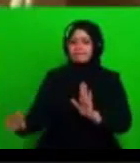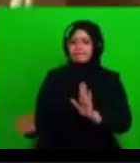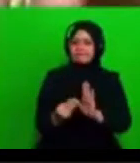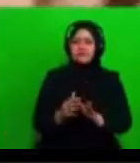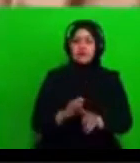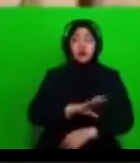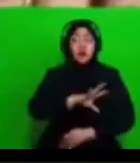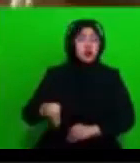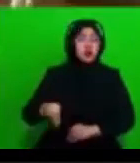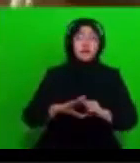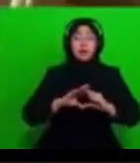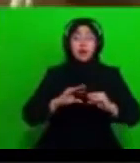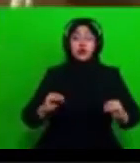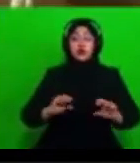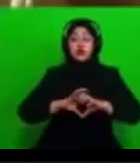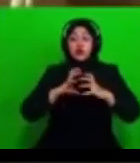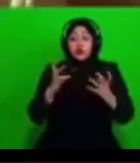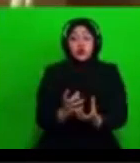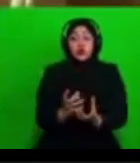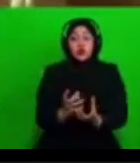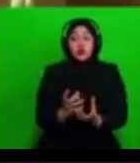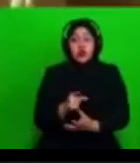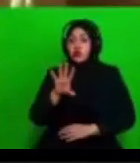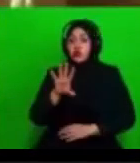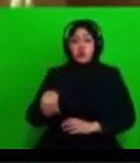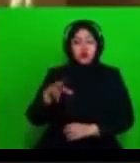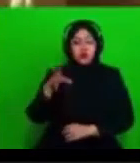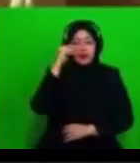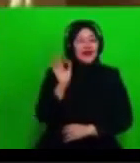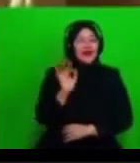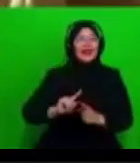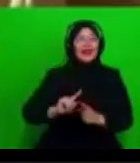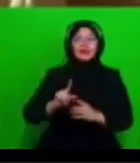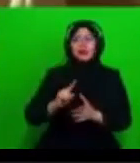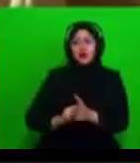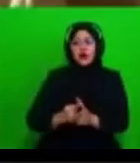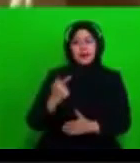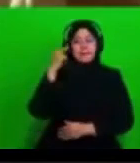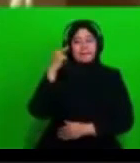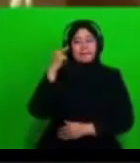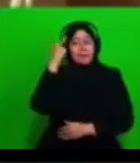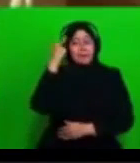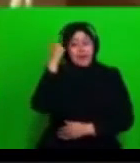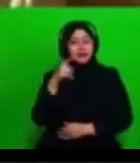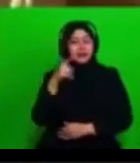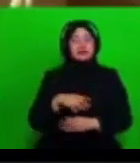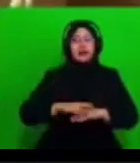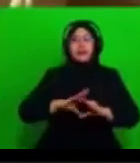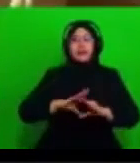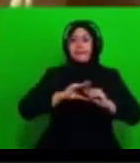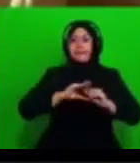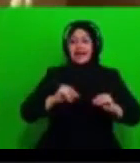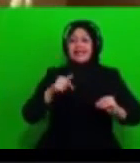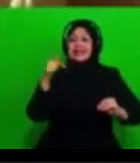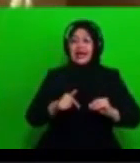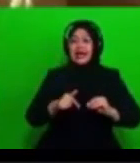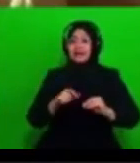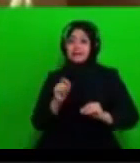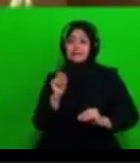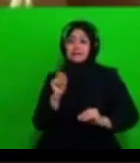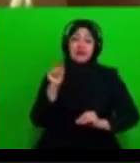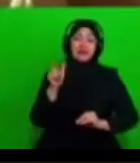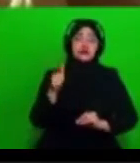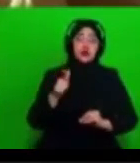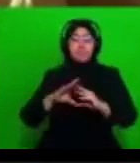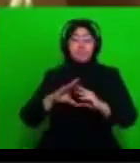bidang atau profesi pekerjaan di dunia ini, tapi orang tua juga harus belajar profesi pekerjaan masa kini dan masa depan, ada job